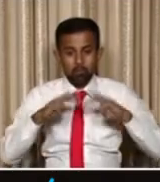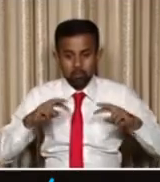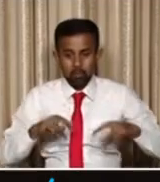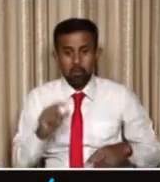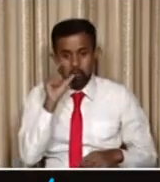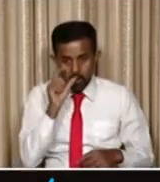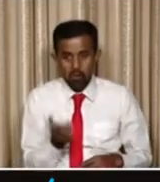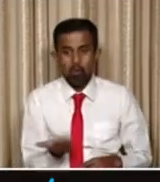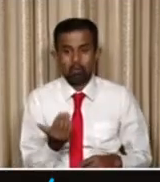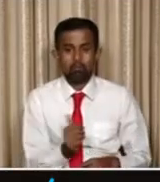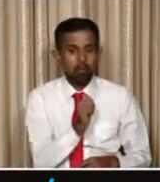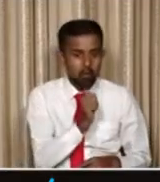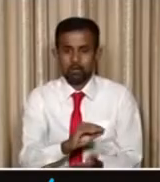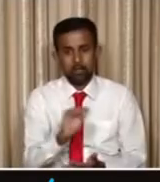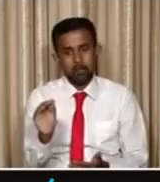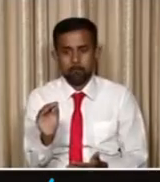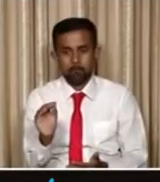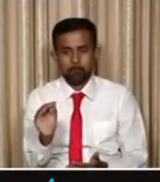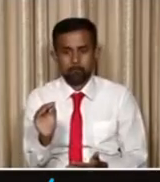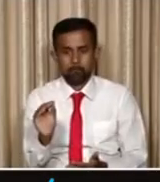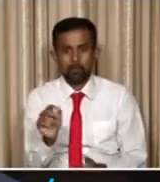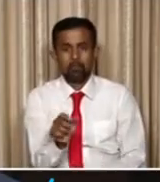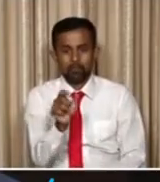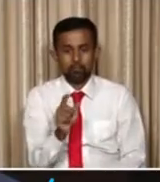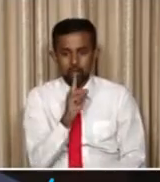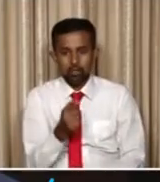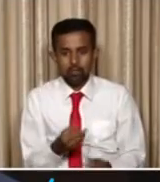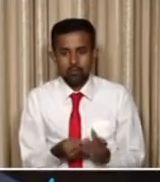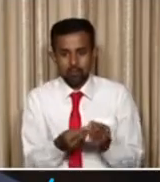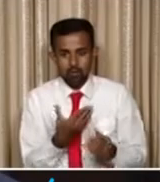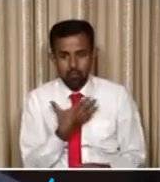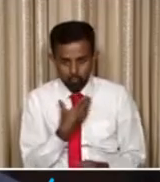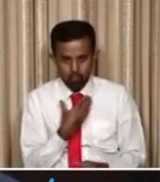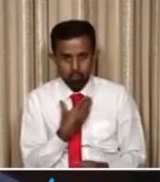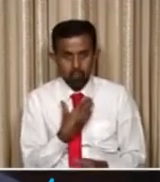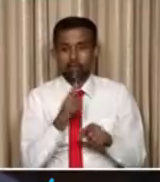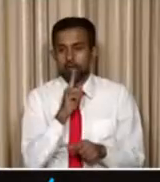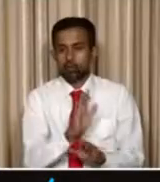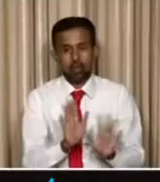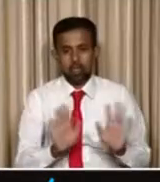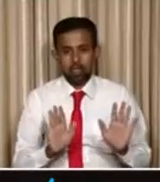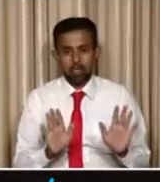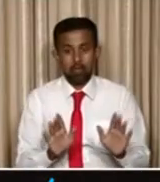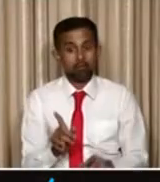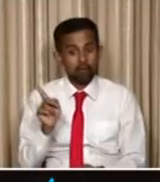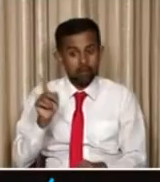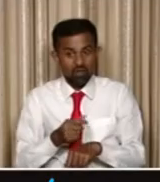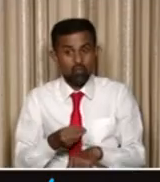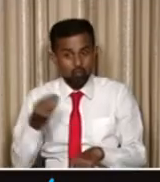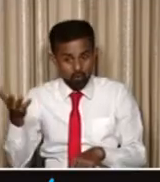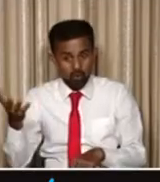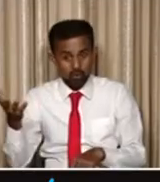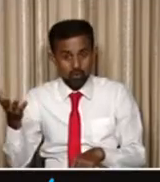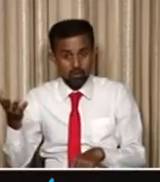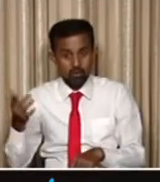බලන්න වෙනවා මේකේ සත්‍යතාවය අසත්‍යතාවය. ඒ කියන්නේ ඔබතුමා කියන්නේ මම ඉදිරිපත් කරන්නේ අසත්‍ය තොරතුරු. නෑ එහෙම කියනව නෙමෙයි. නමුත් එයාටත් අවස්ථාවක් දෙන්න ඕනනේ